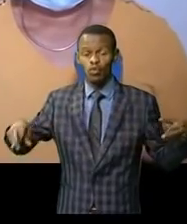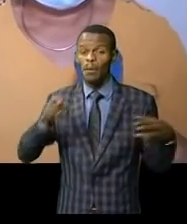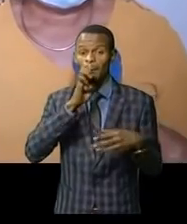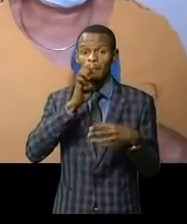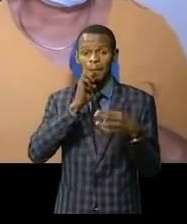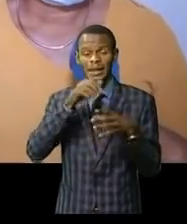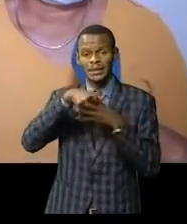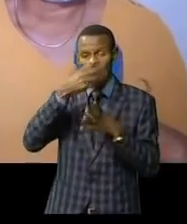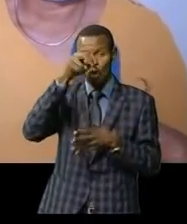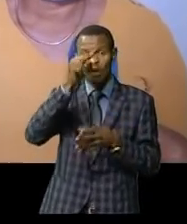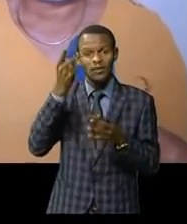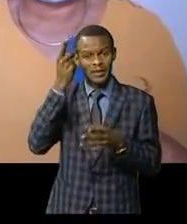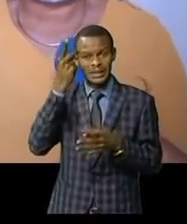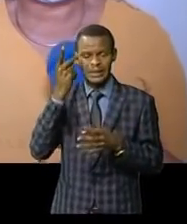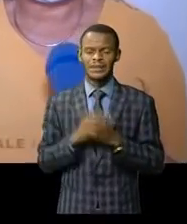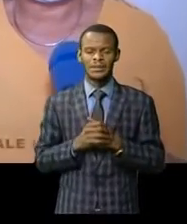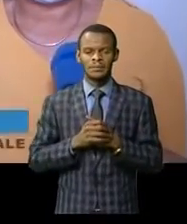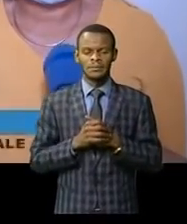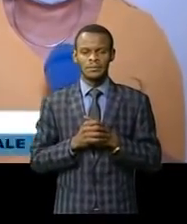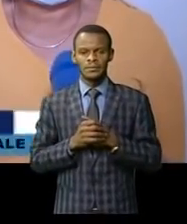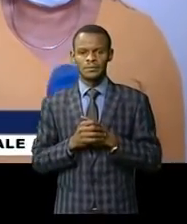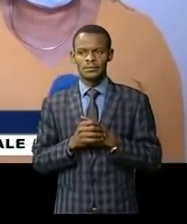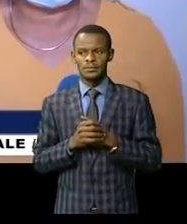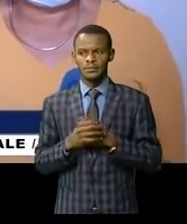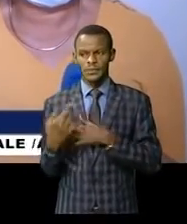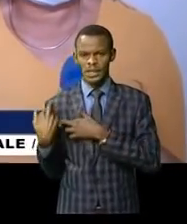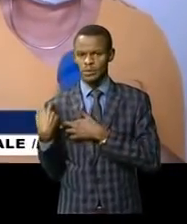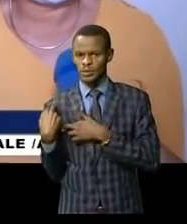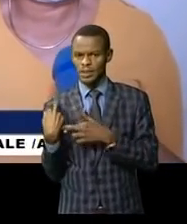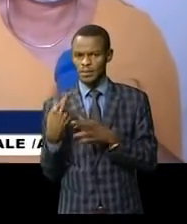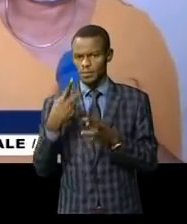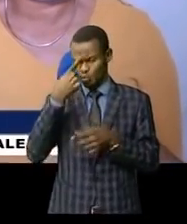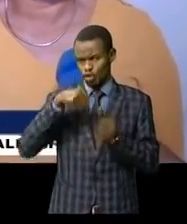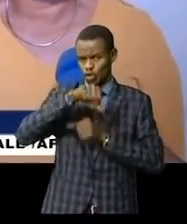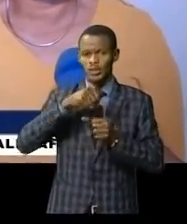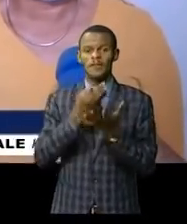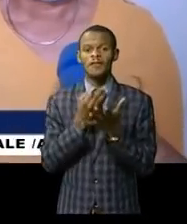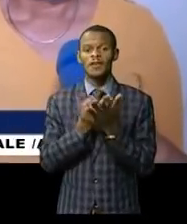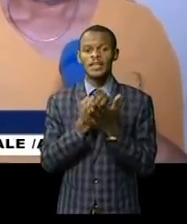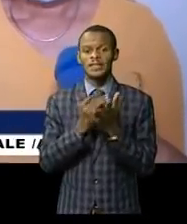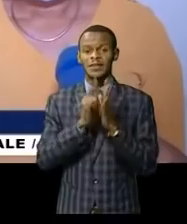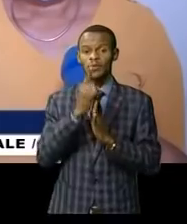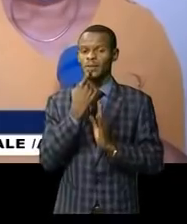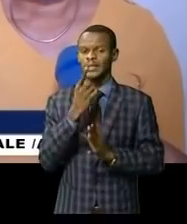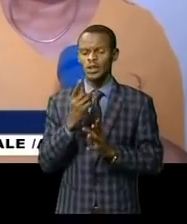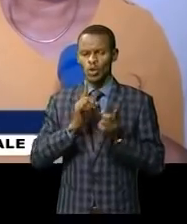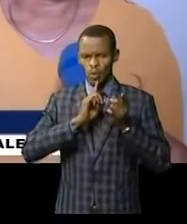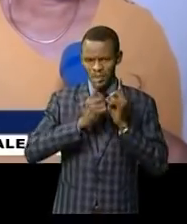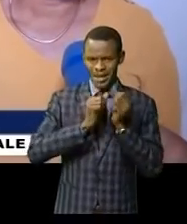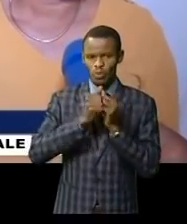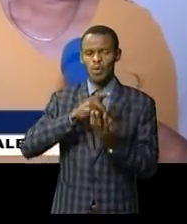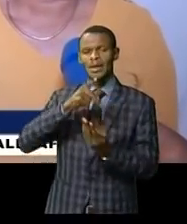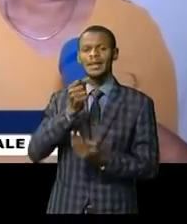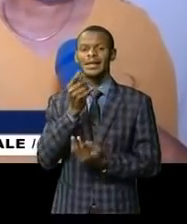a longuement abordé le dossier du Kivu, donc un programme de 15 millions d'euros, dont la mise en